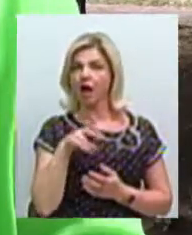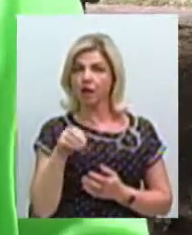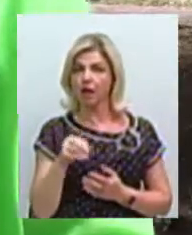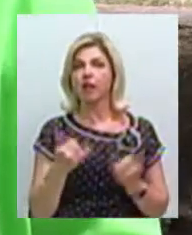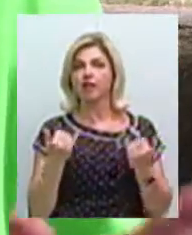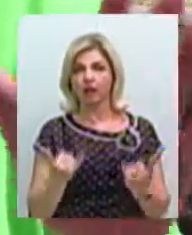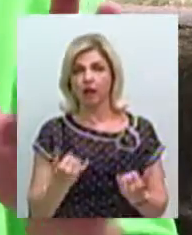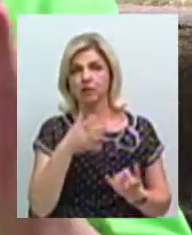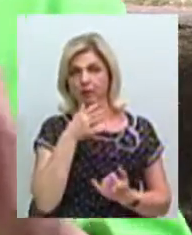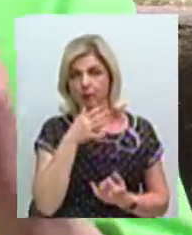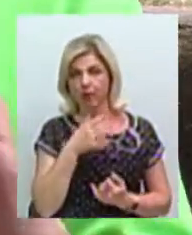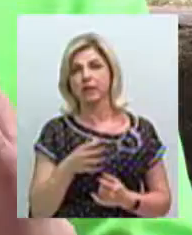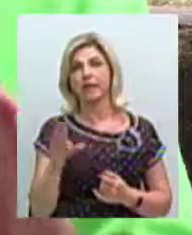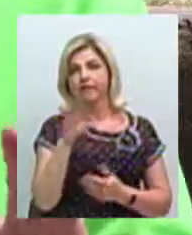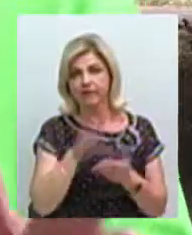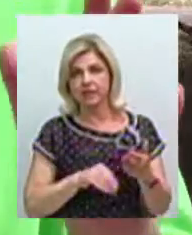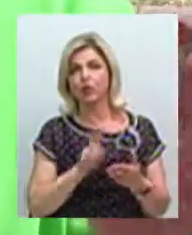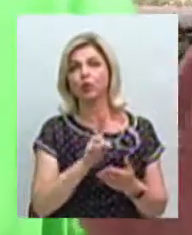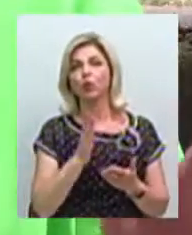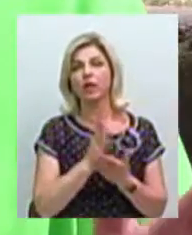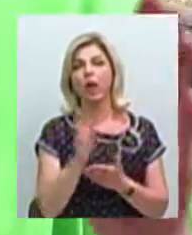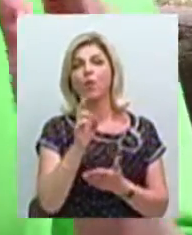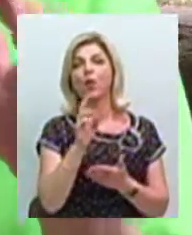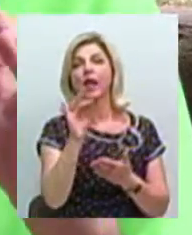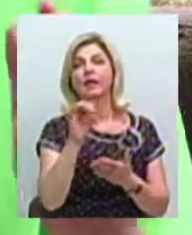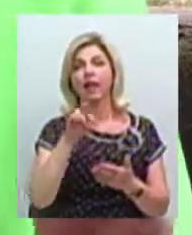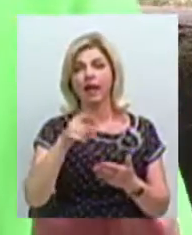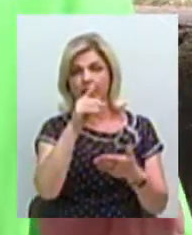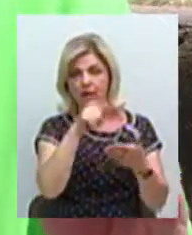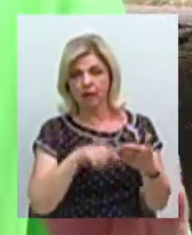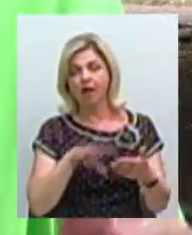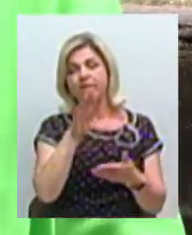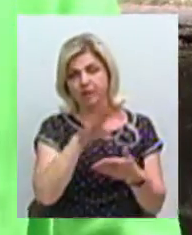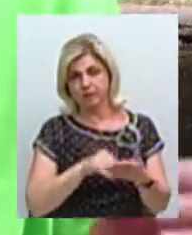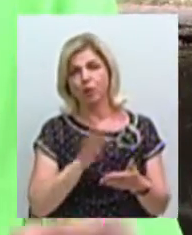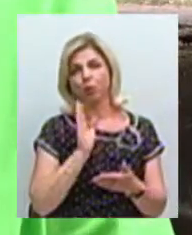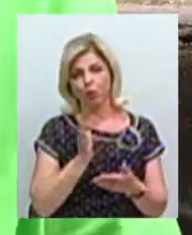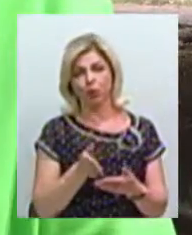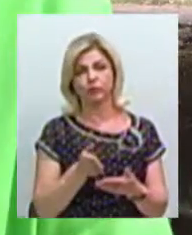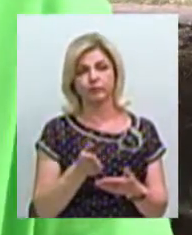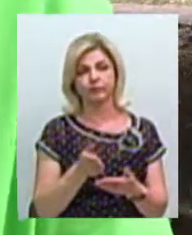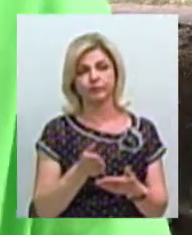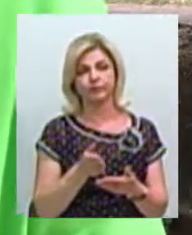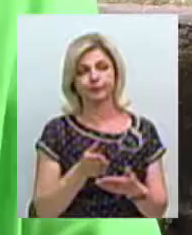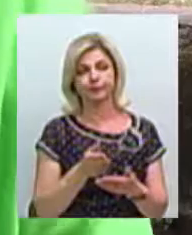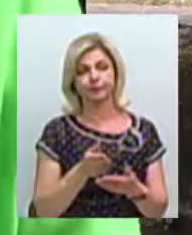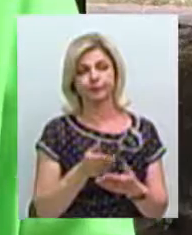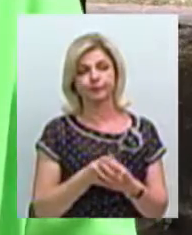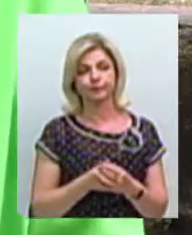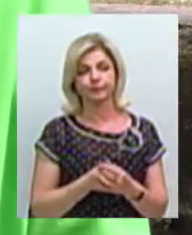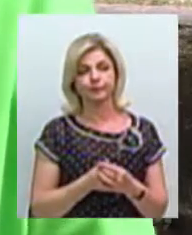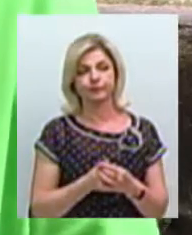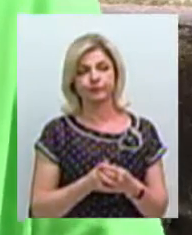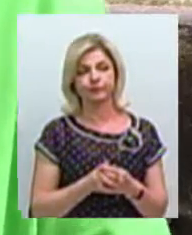даний момент всі ті, хто є в бюлетені, всі ті будуть в бюлетені. І всі ті, за всіх тих кандидатів,